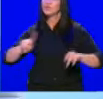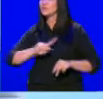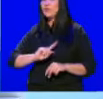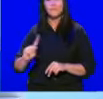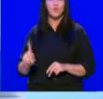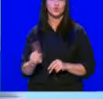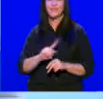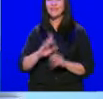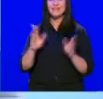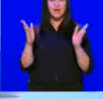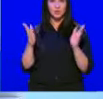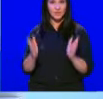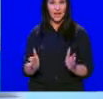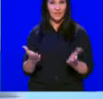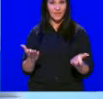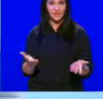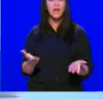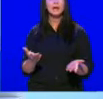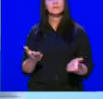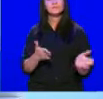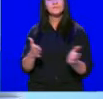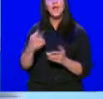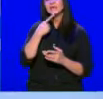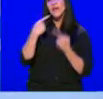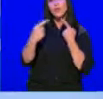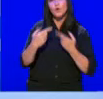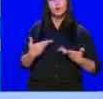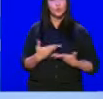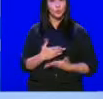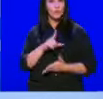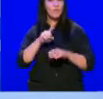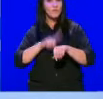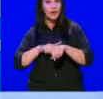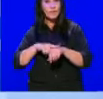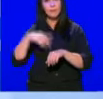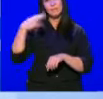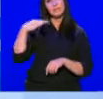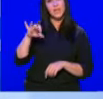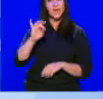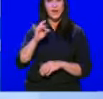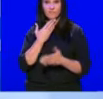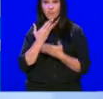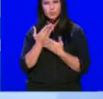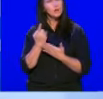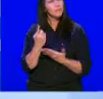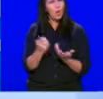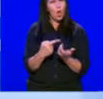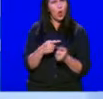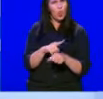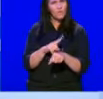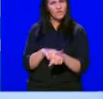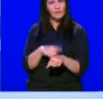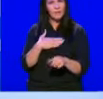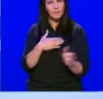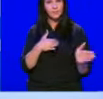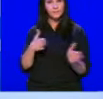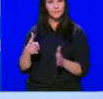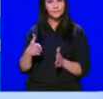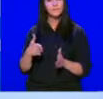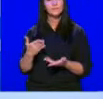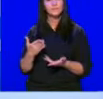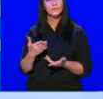останат. Сега, за диалог обаче е нужно време. Президентът Радев им го обеща. Но с колко време разполагат? Вижте, това е